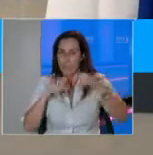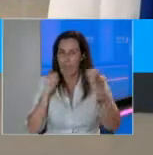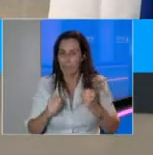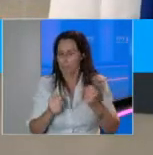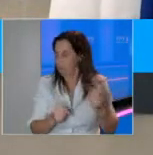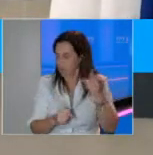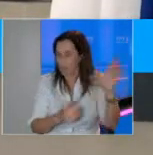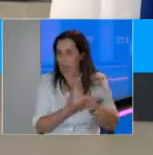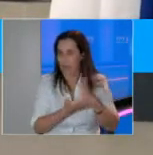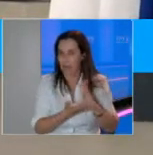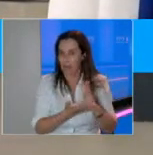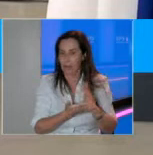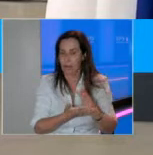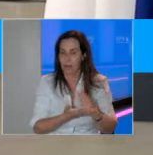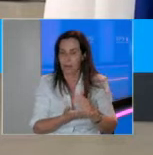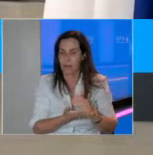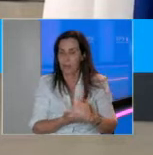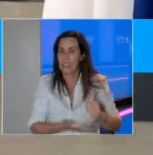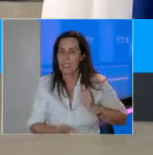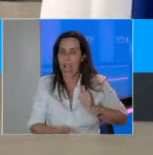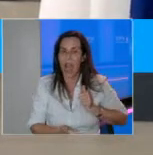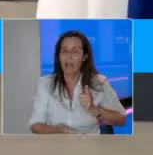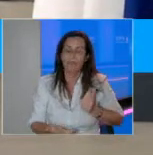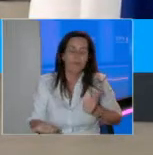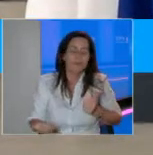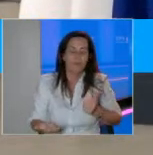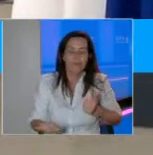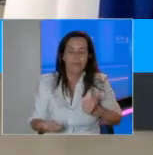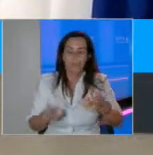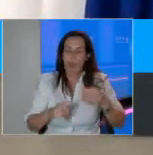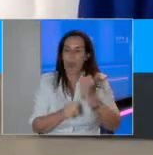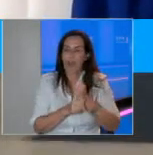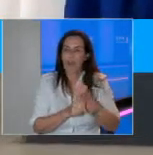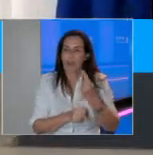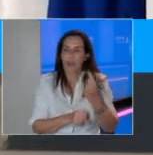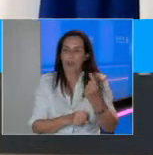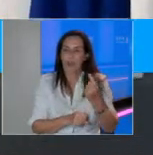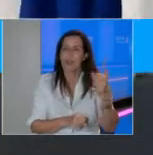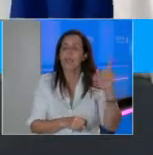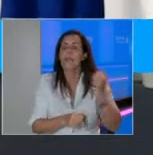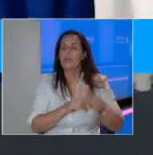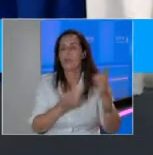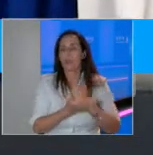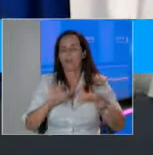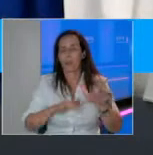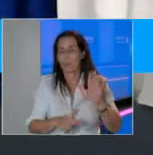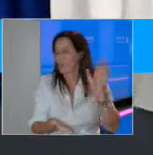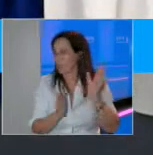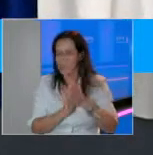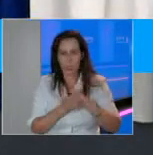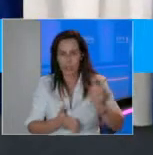הביטחוני. על צה"ל יכול להניח מה שהוא רוצה, בסופו של דבר הם מבצעים מדיניות,